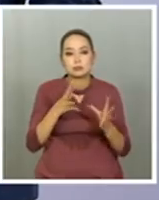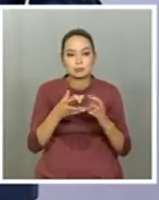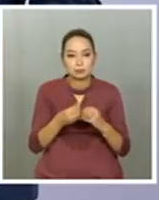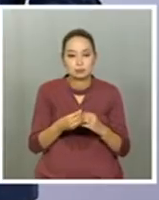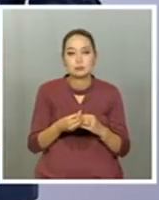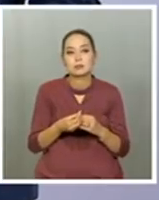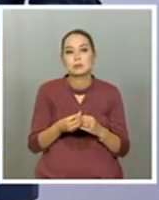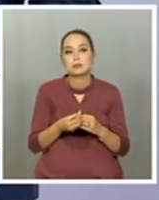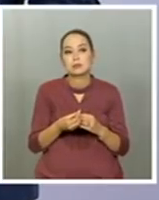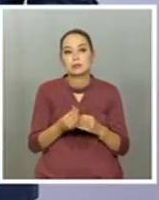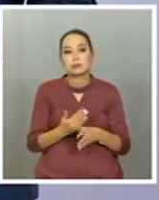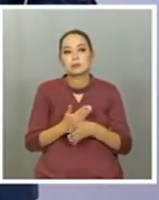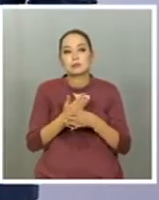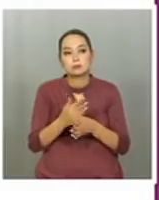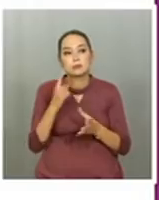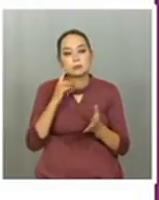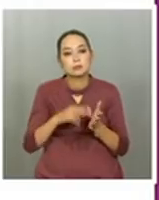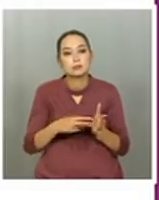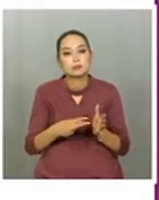көмектескен жоспарларды атаңыз.